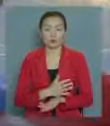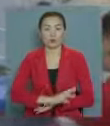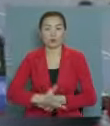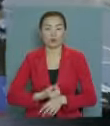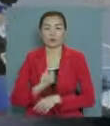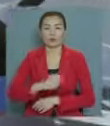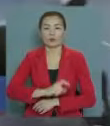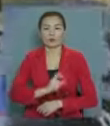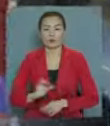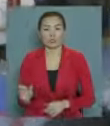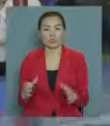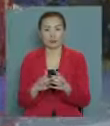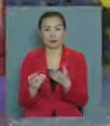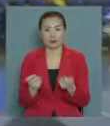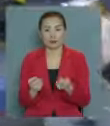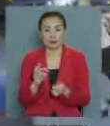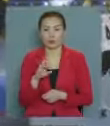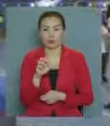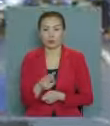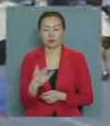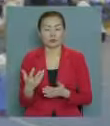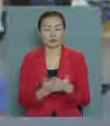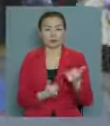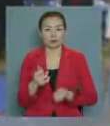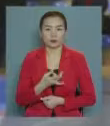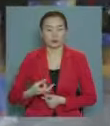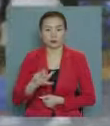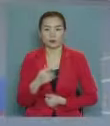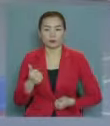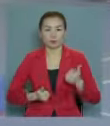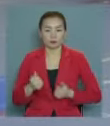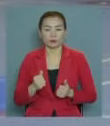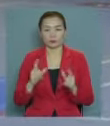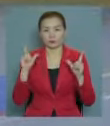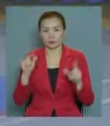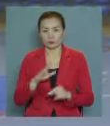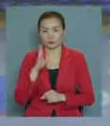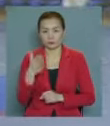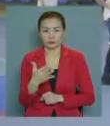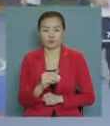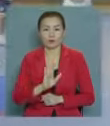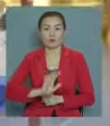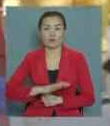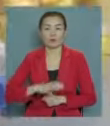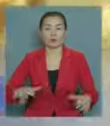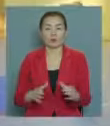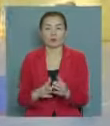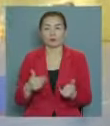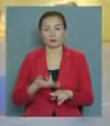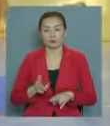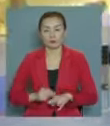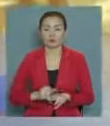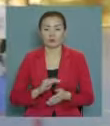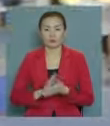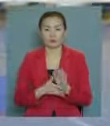шапқан жеңімпаздар агенттік төрағасының кубогы үшін өтетін республикалық турнирге жолдама алады. Волейбол командалық спорт, сондықтан